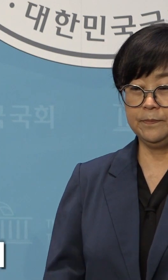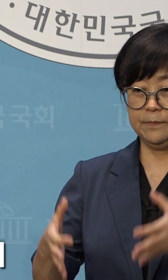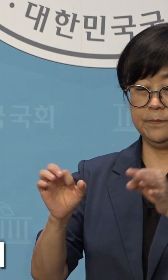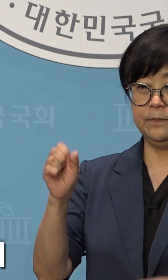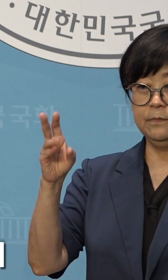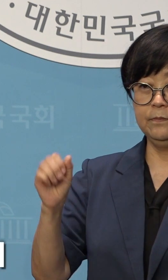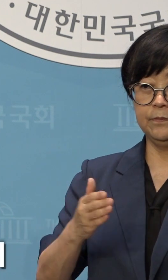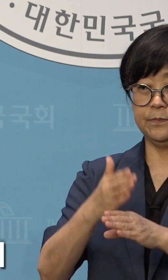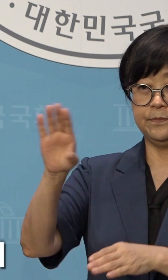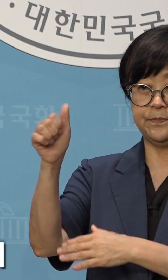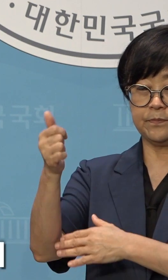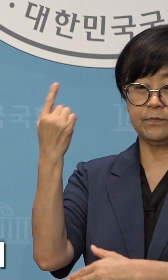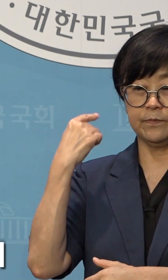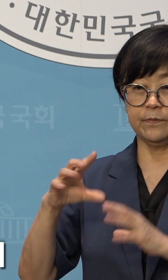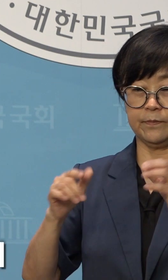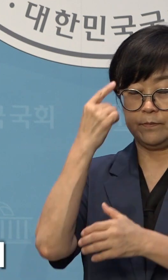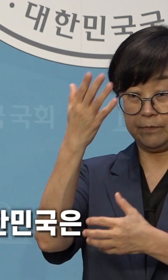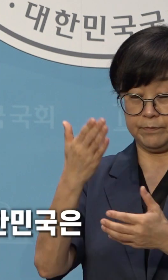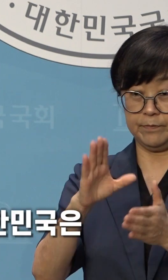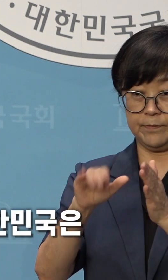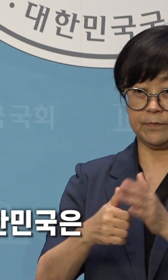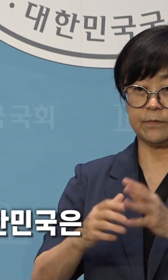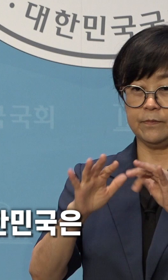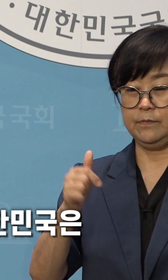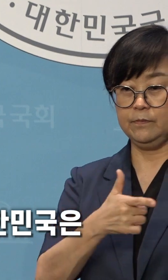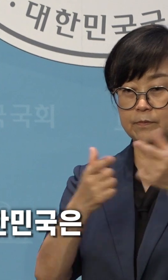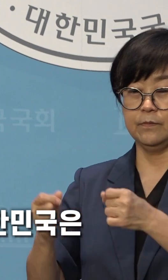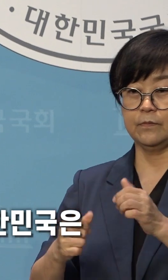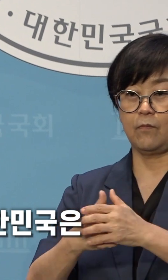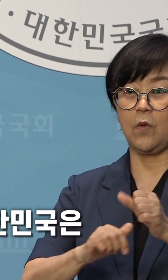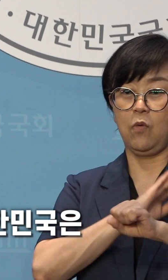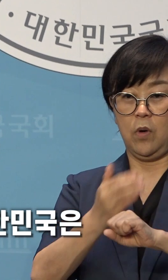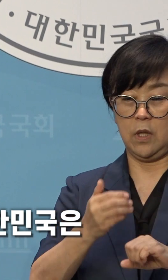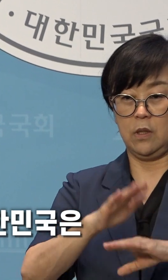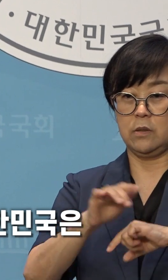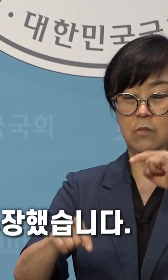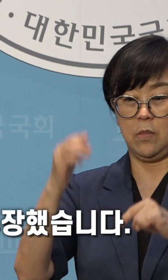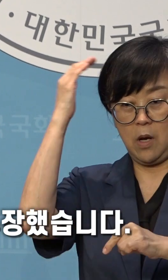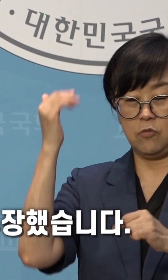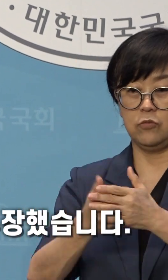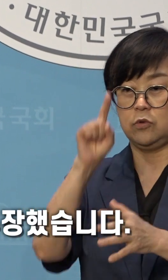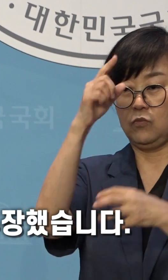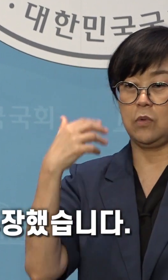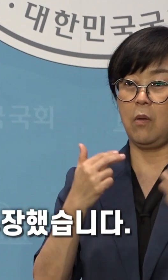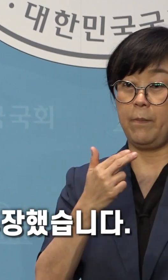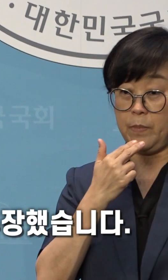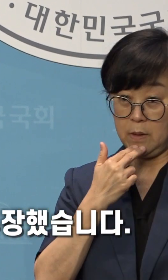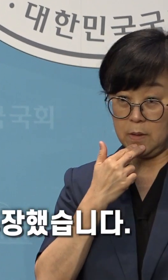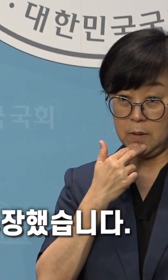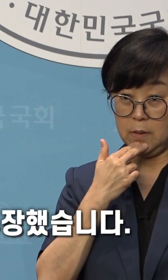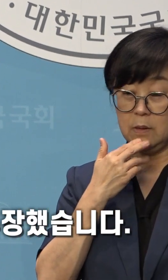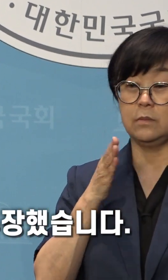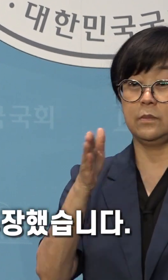김영호 통일부 장관은 어제 국회 대정부 질문에서 국민 모두 주권을 행사하면 대한민국은 무정부 상태로